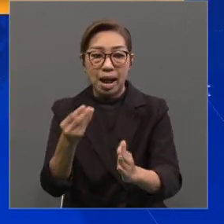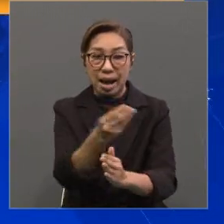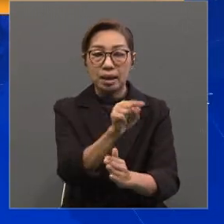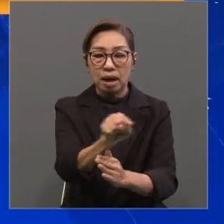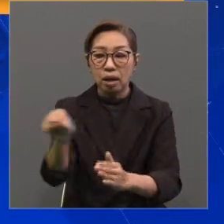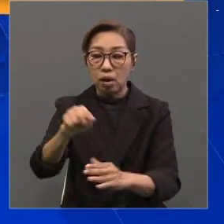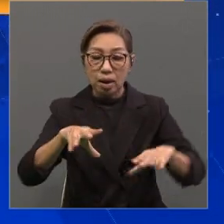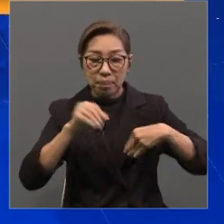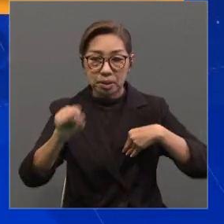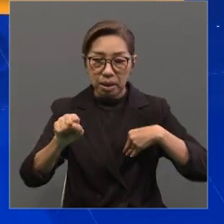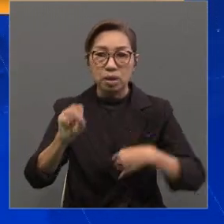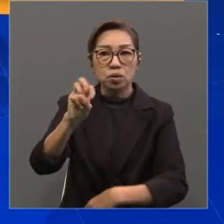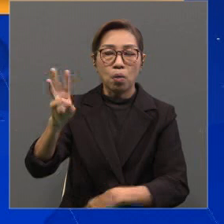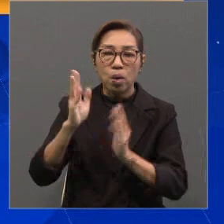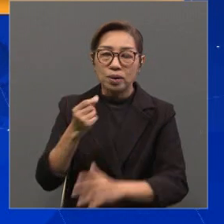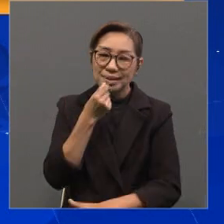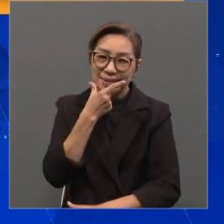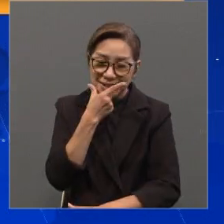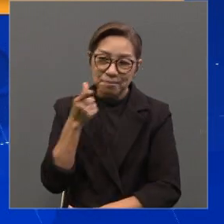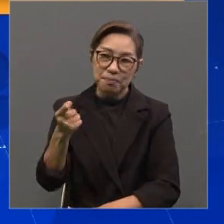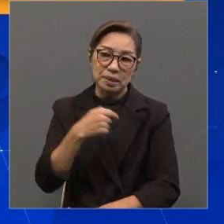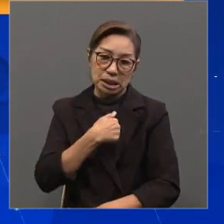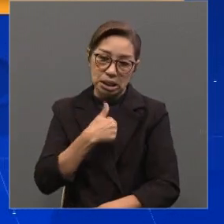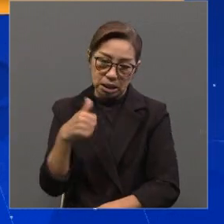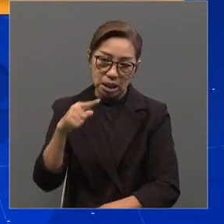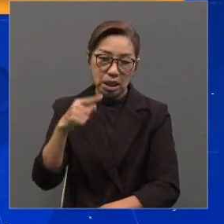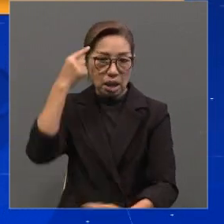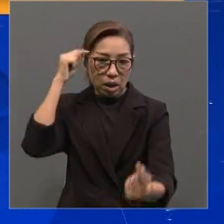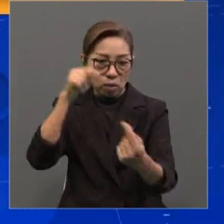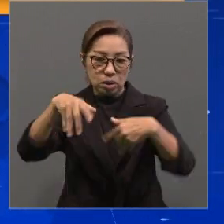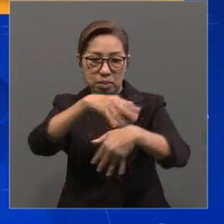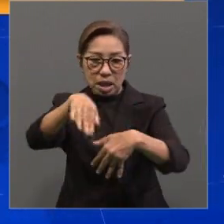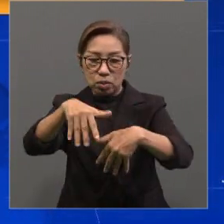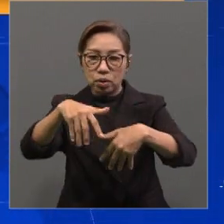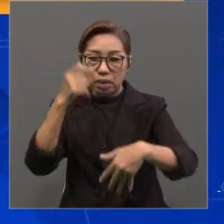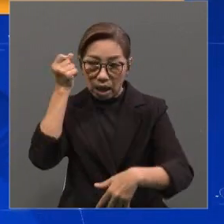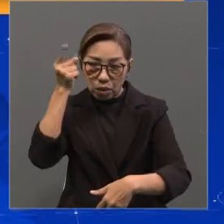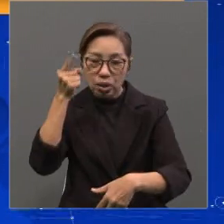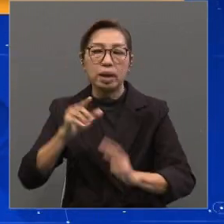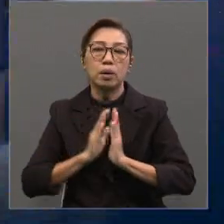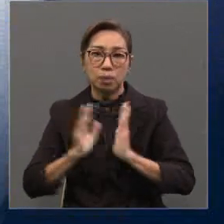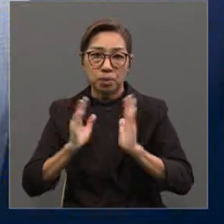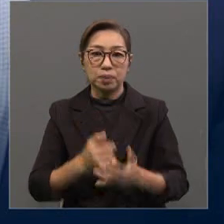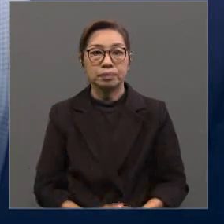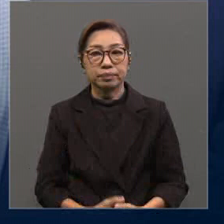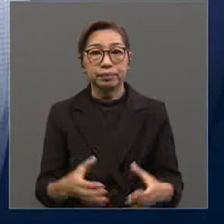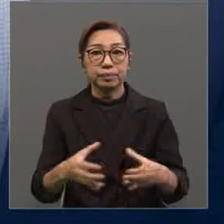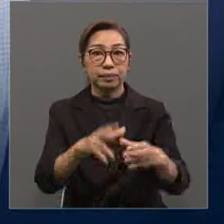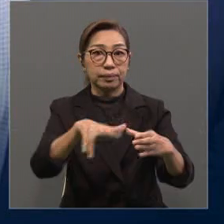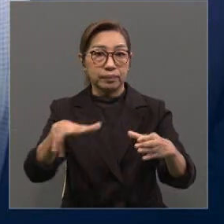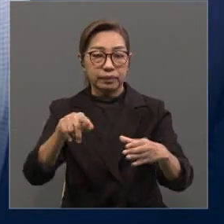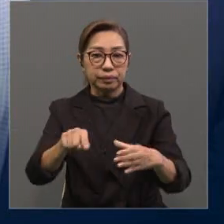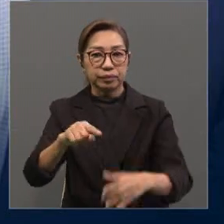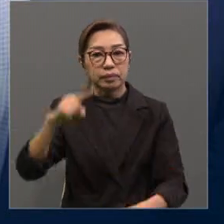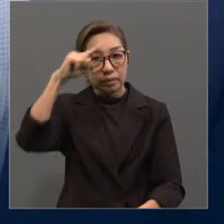มากที่ยิ้มอย่างอารีและเข้าใจเจตจำนงของประชาชนค่ะไปดูทางฝั่งพรรคเพื่อไทยกันบ้างนะคะอย่างนายเศร